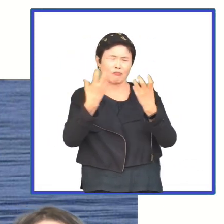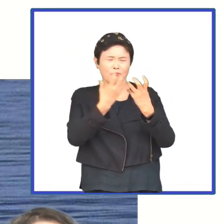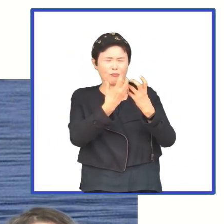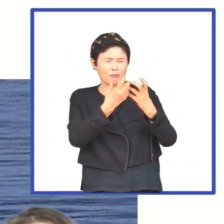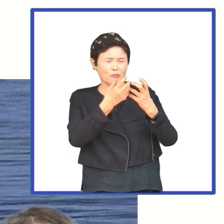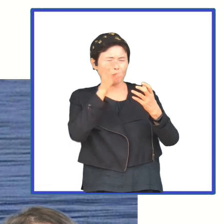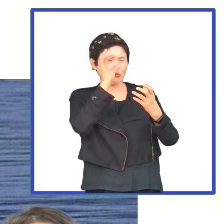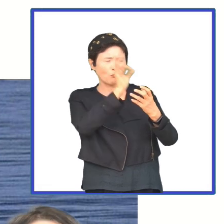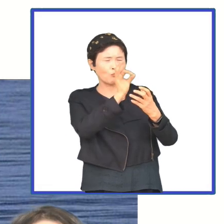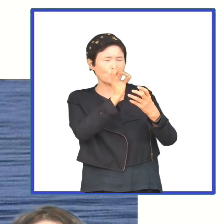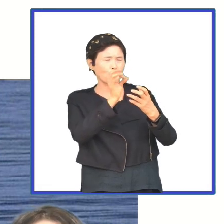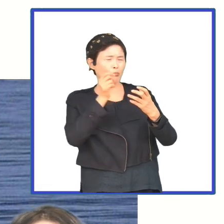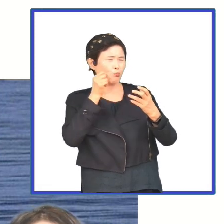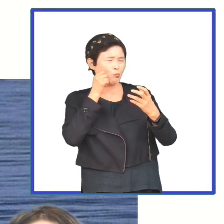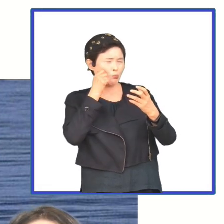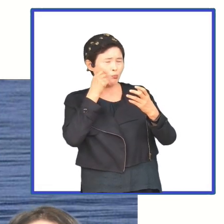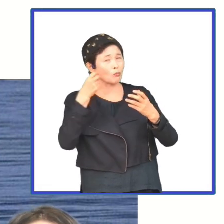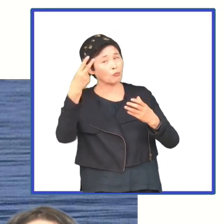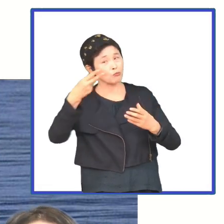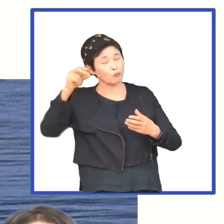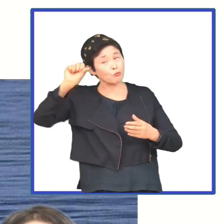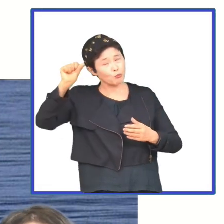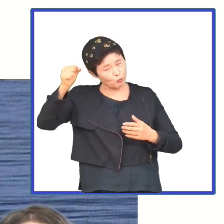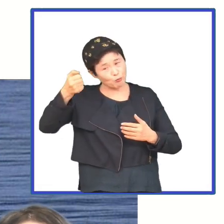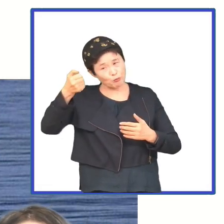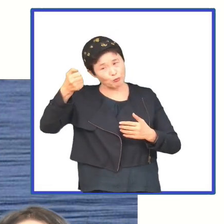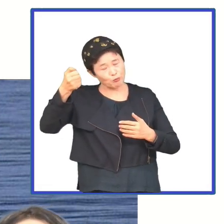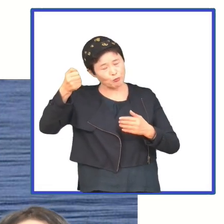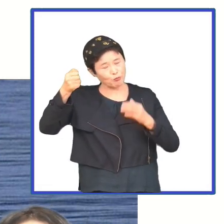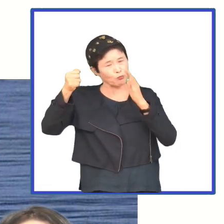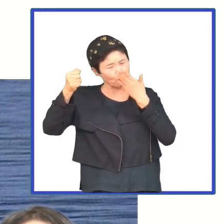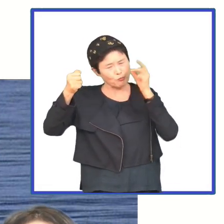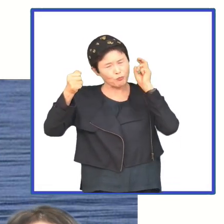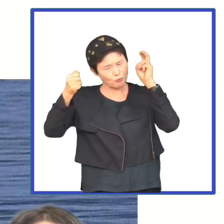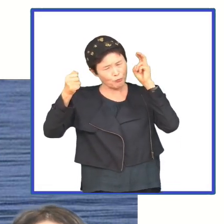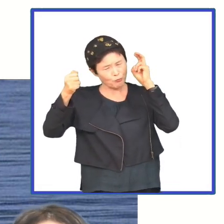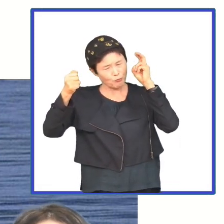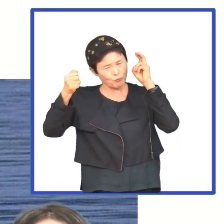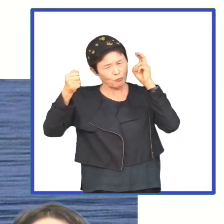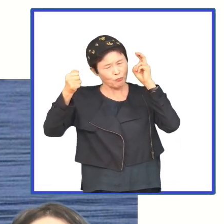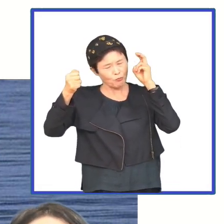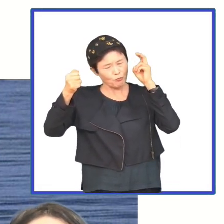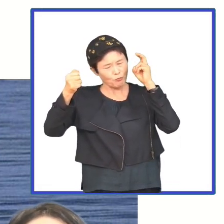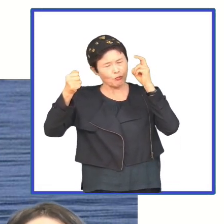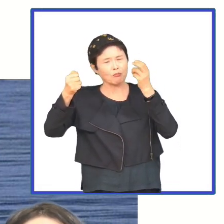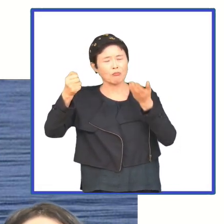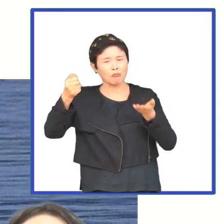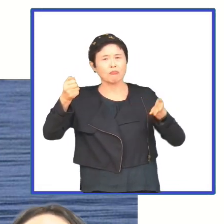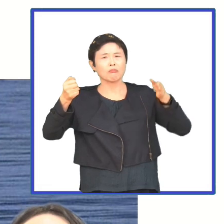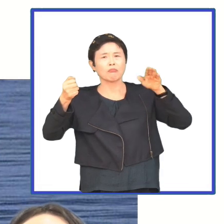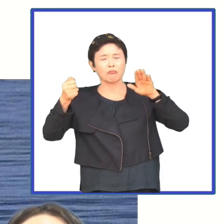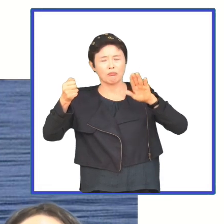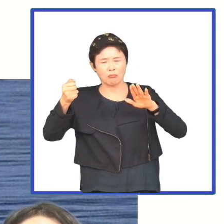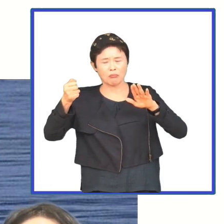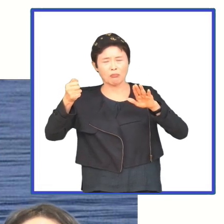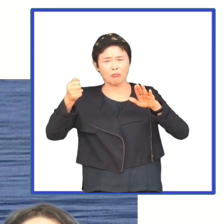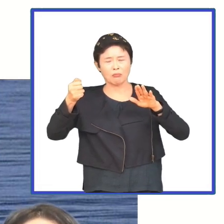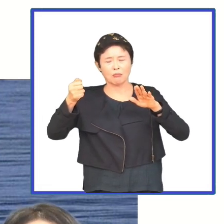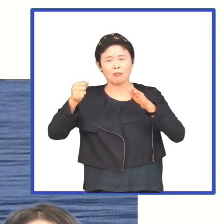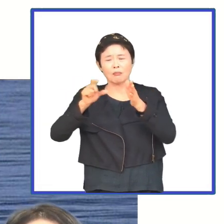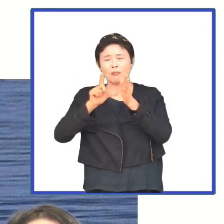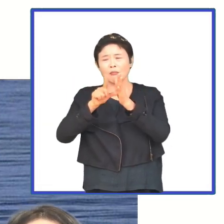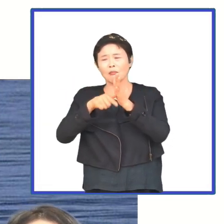한 2050년쯤 된다라고 예상을 했었어요. 그런데 이제는 그 시기가 2035년으로